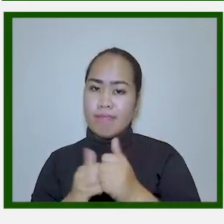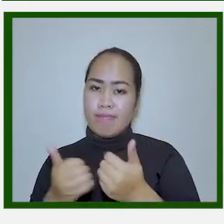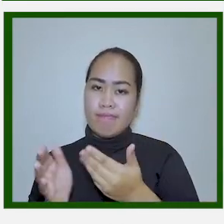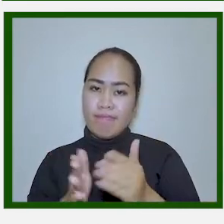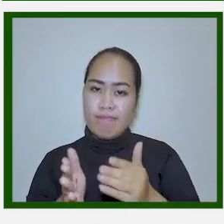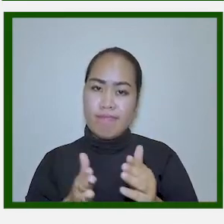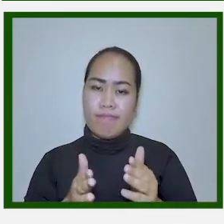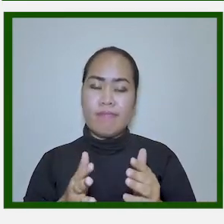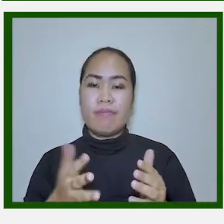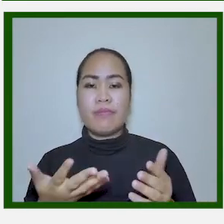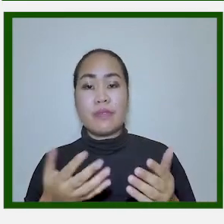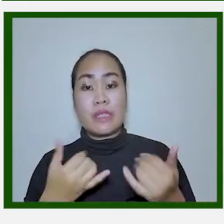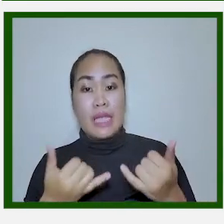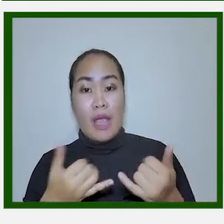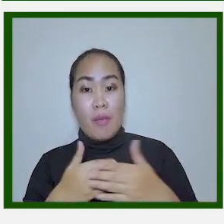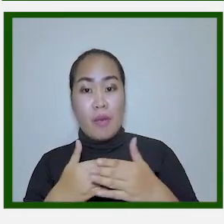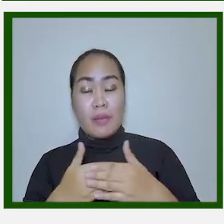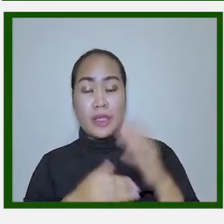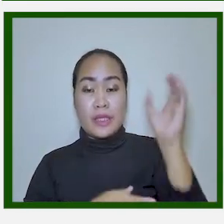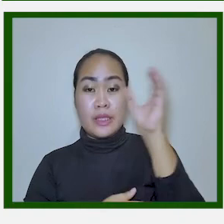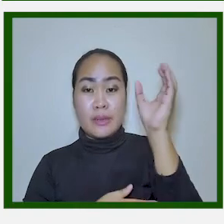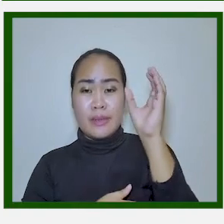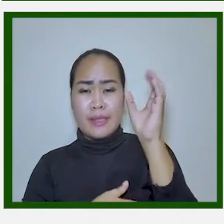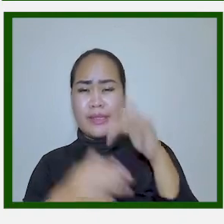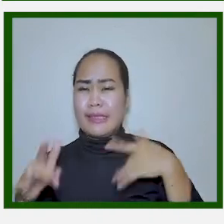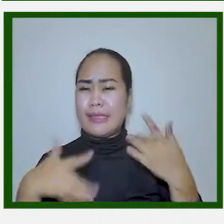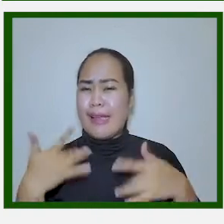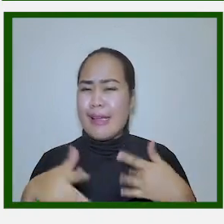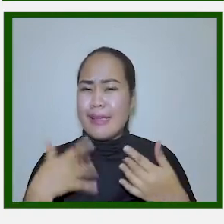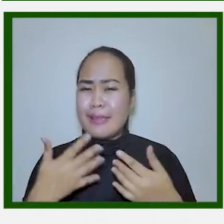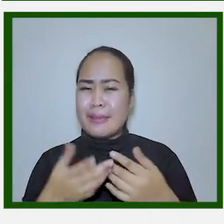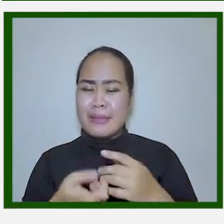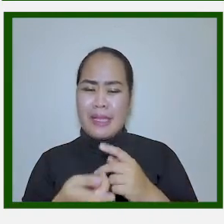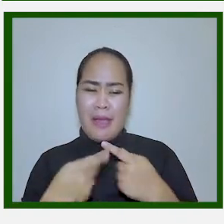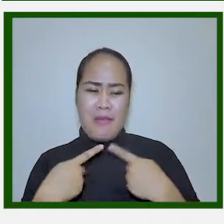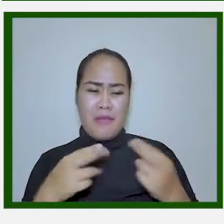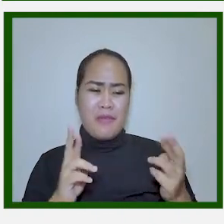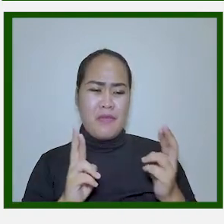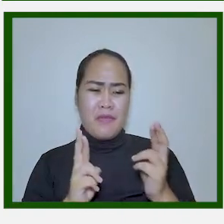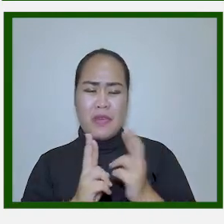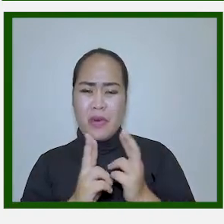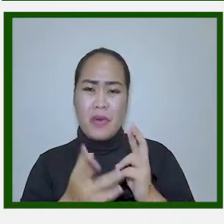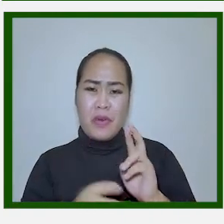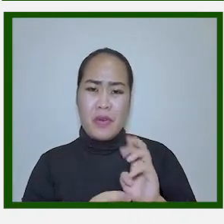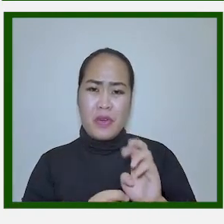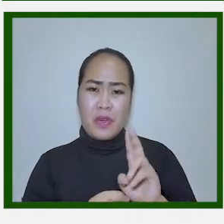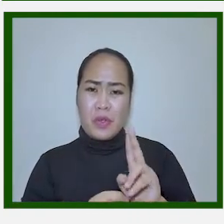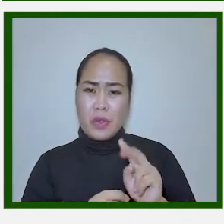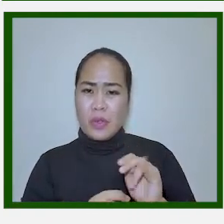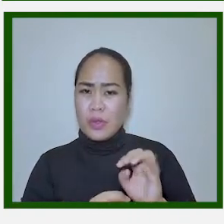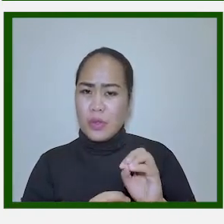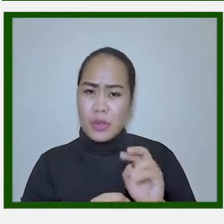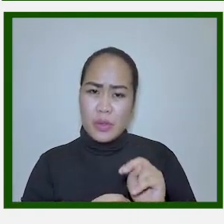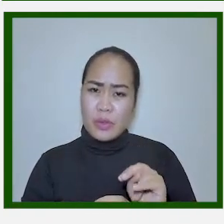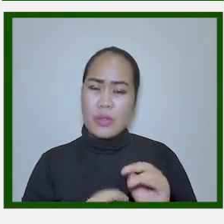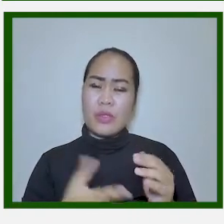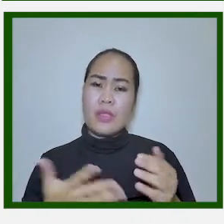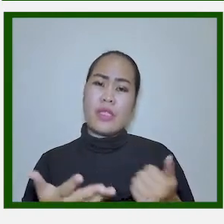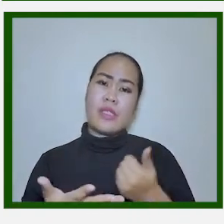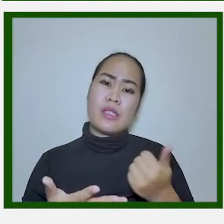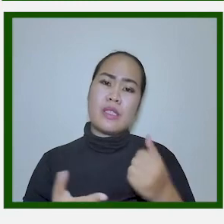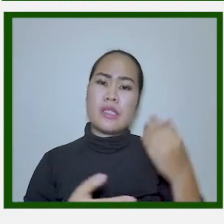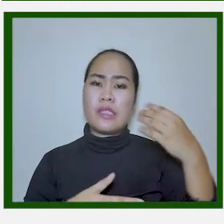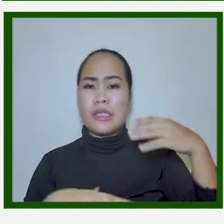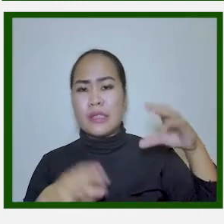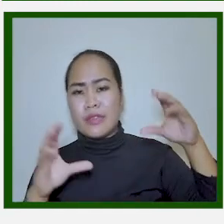ngayon naman, hindi naman siguro pagiging KJ. Kung may mga ilang okasyon tayo na sasabihin natin na pasensya na, hindi muna